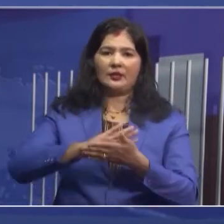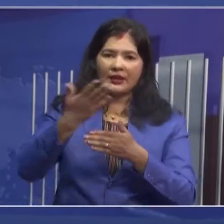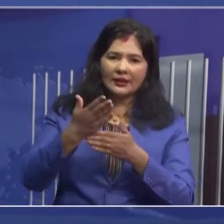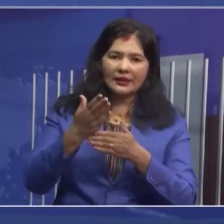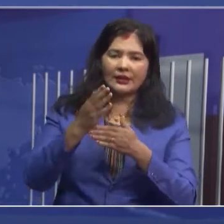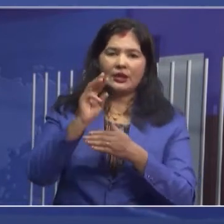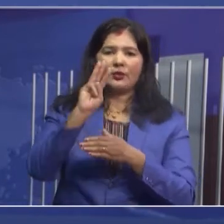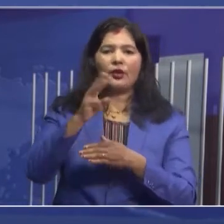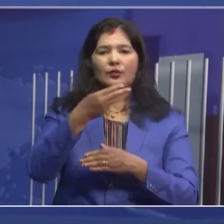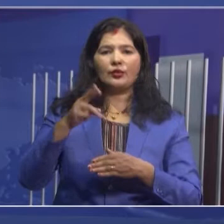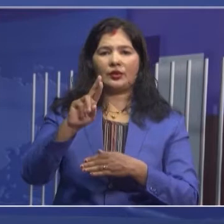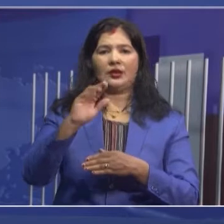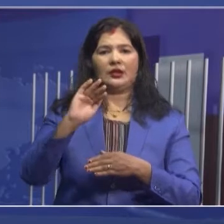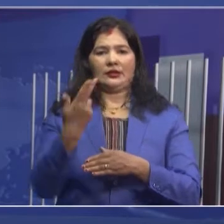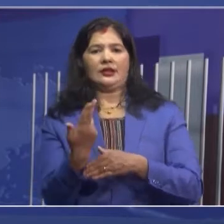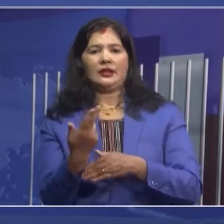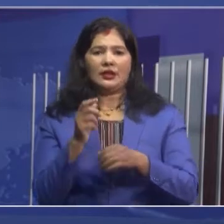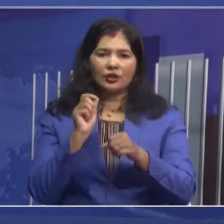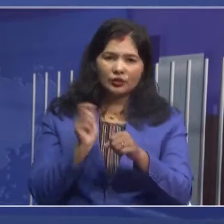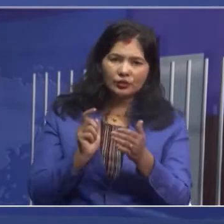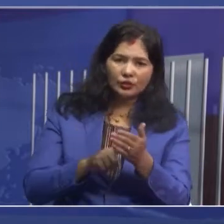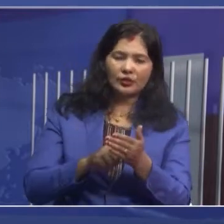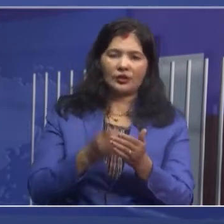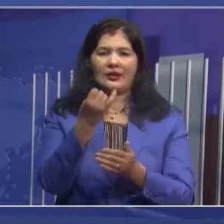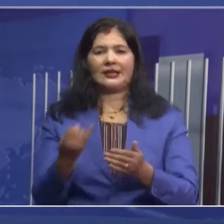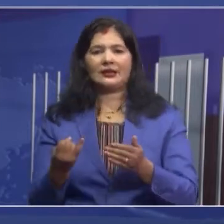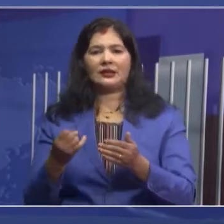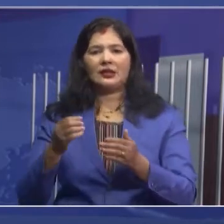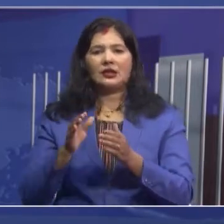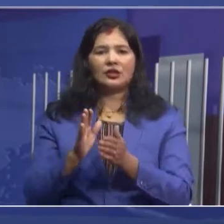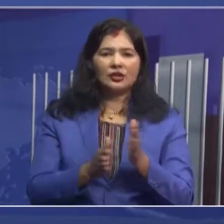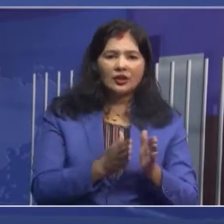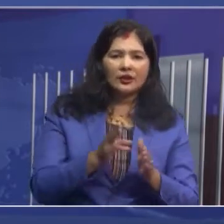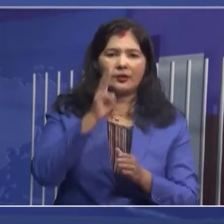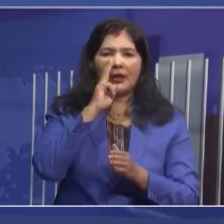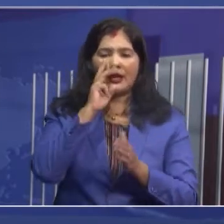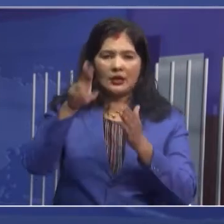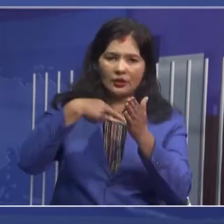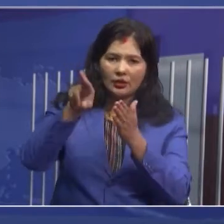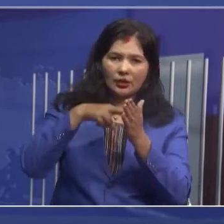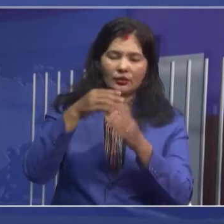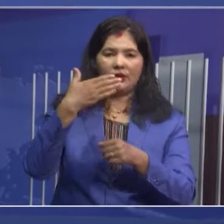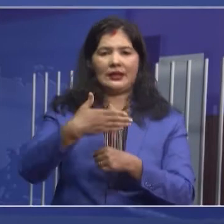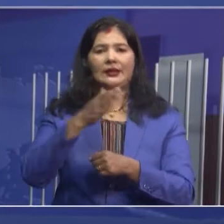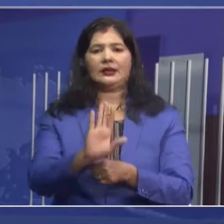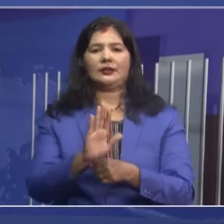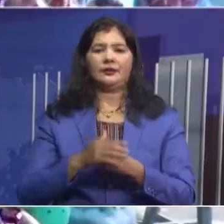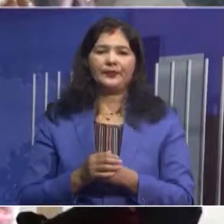बनाउन सुरु गरेका मूर्तिकारले अन्तिम चरणमा सजावट तथा रङ रकुन कार्यमा लागेका